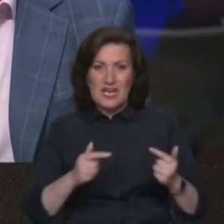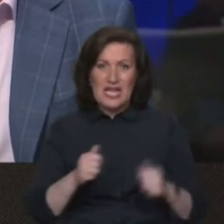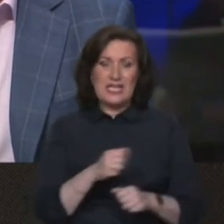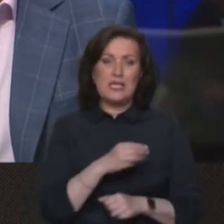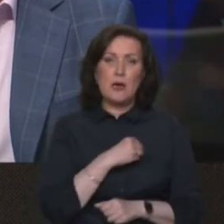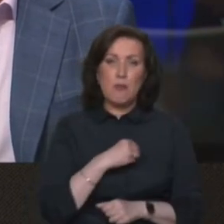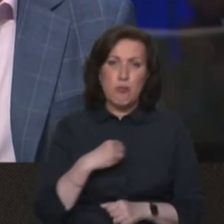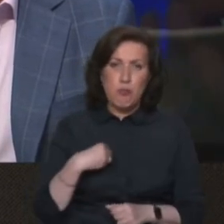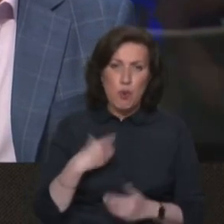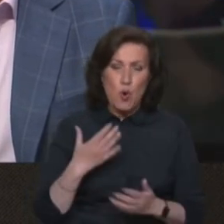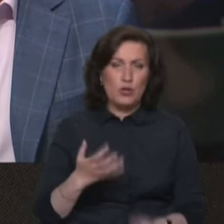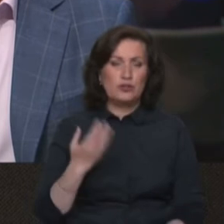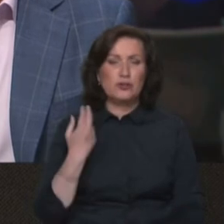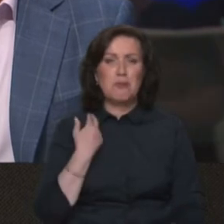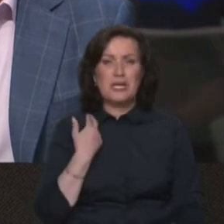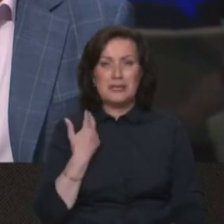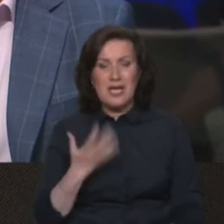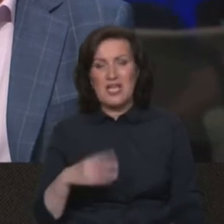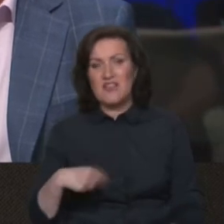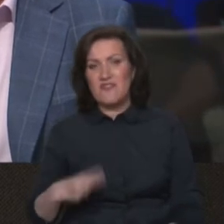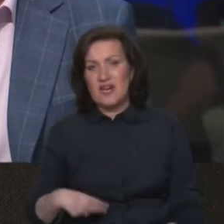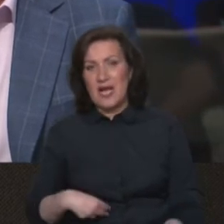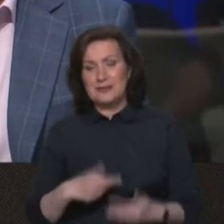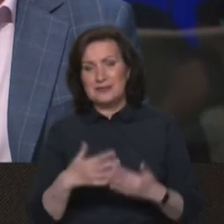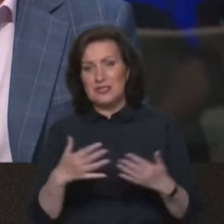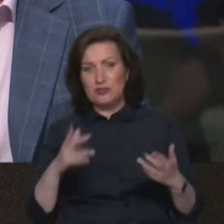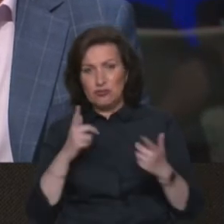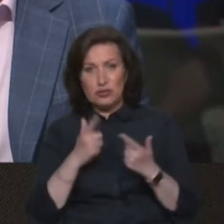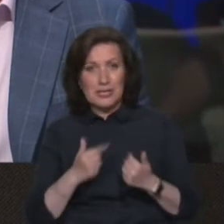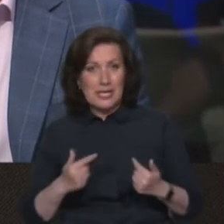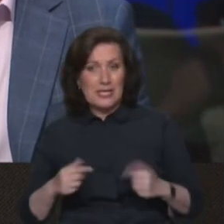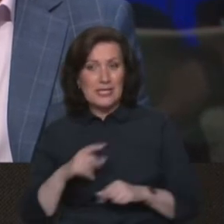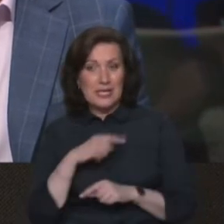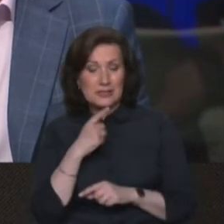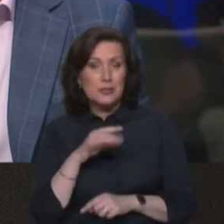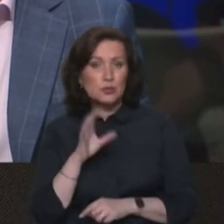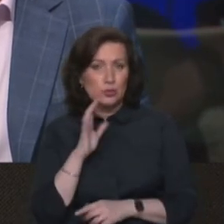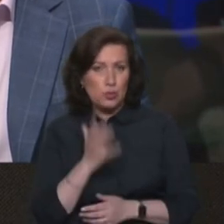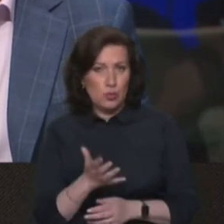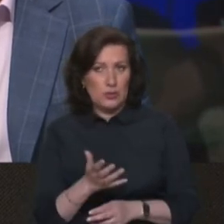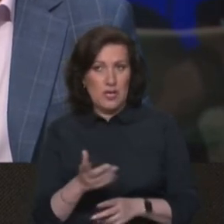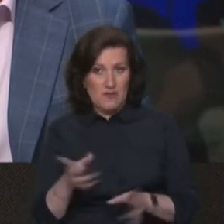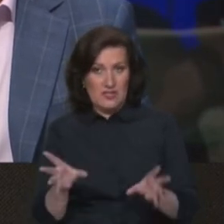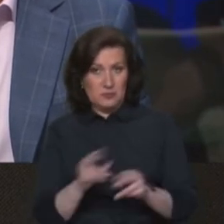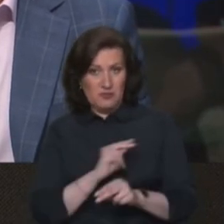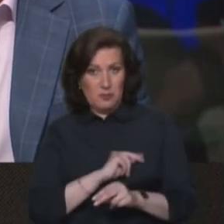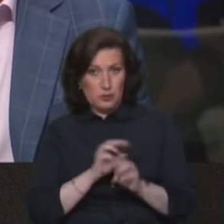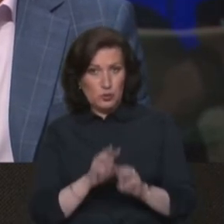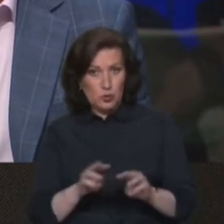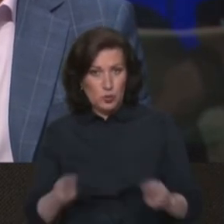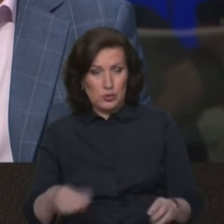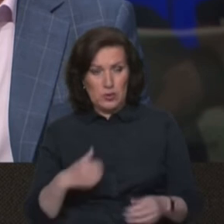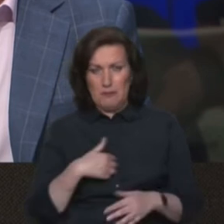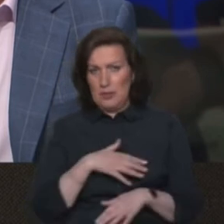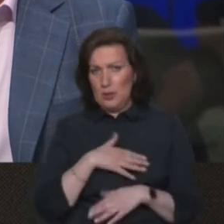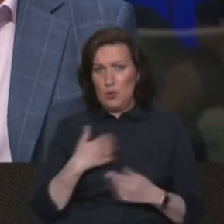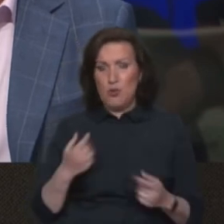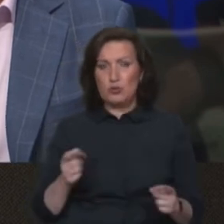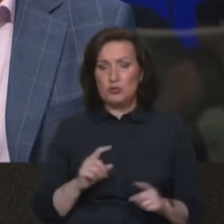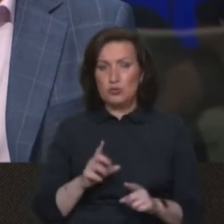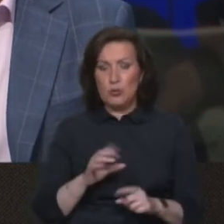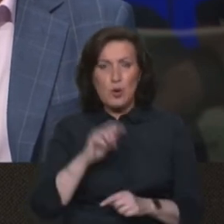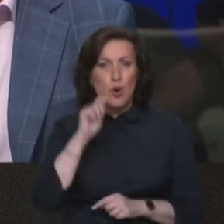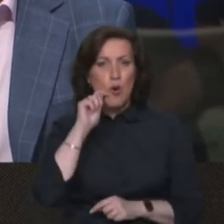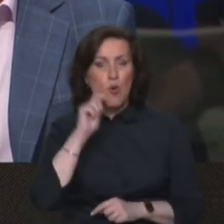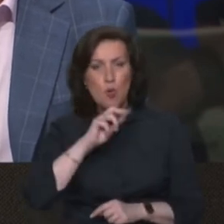Польщу, в Великій Британії, Франції чи інших країн, і казати: слухайте, ви співпрацюєте з урядом, ми не хочемо,